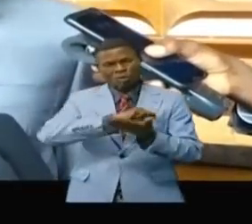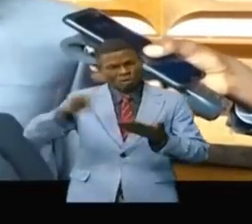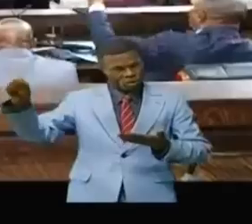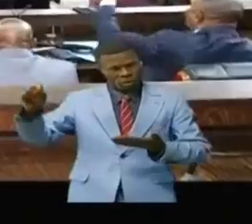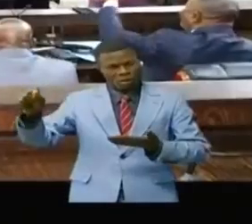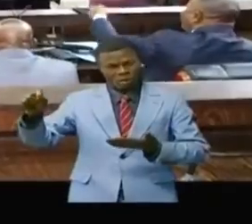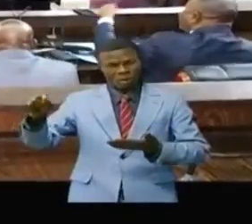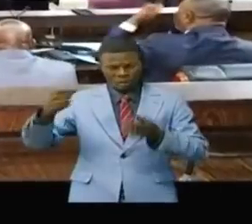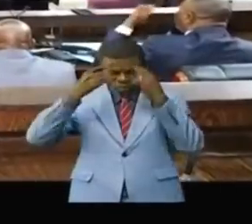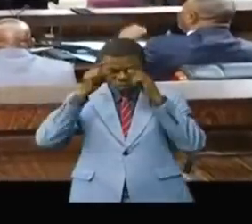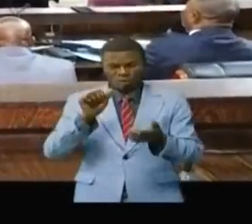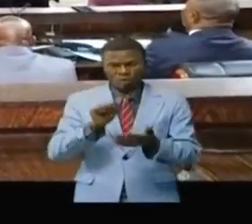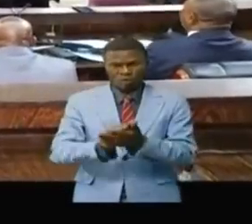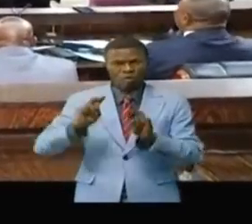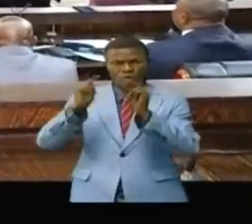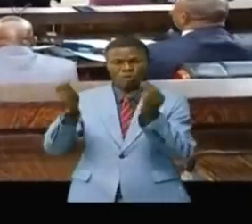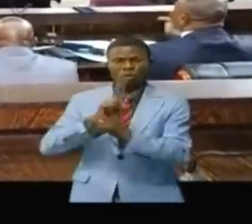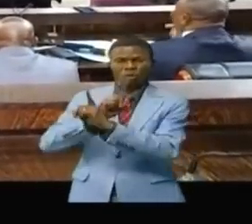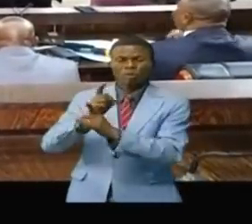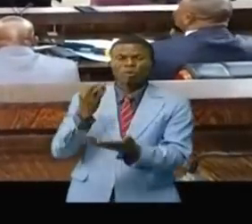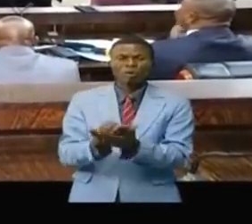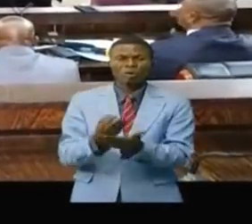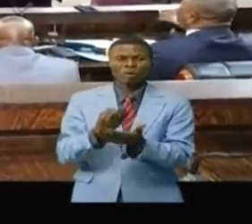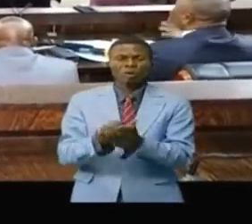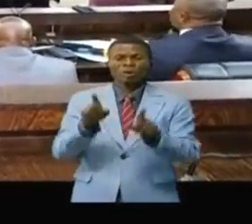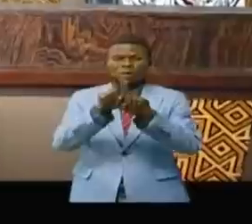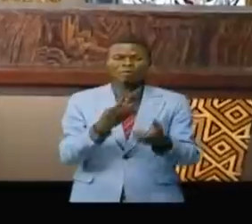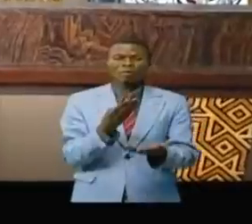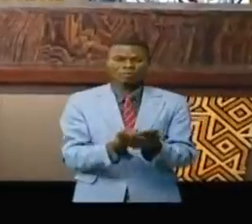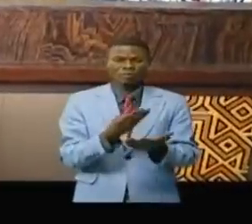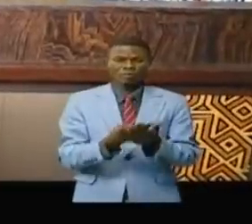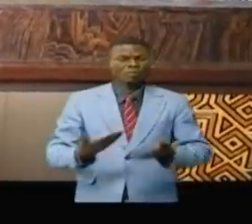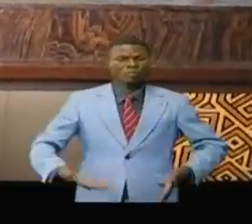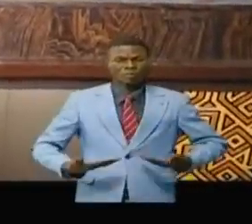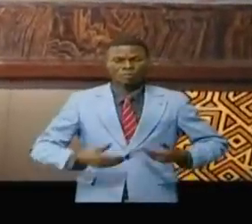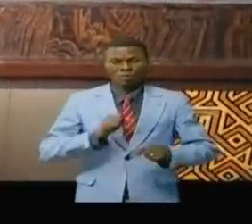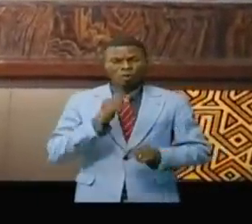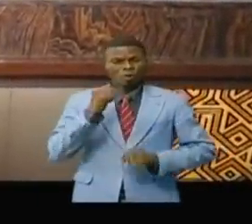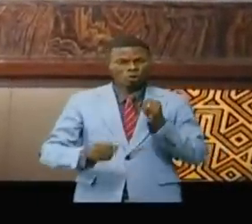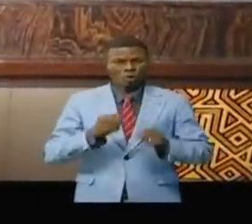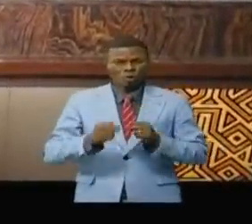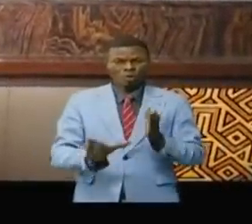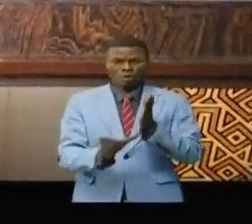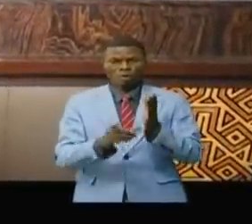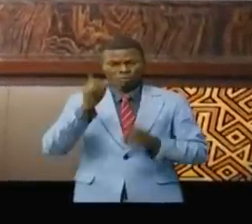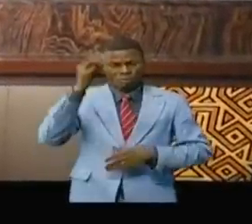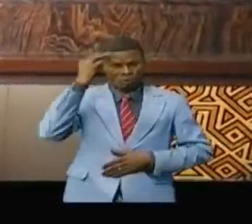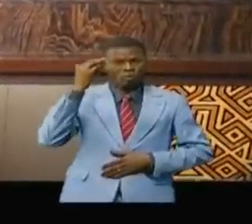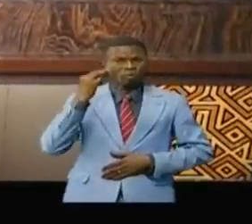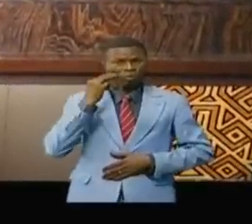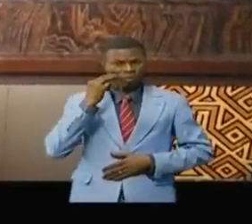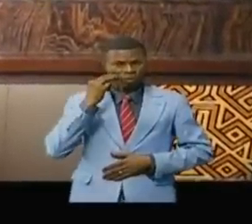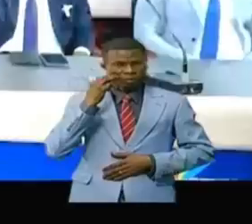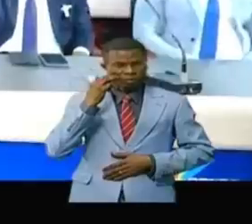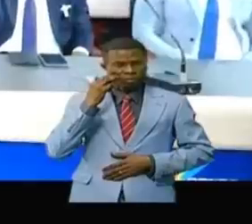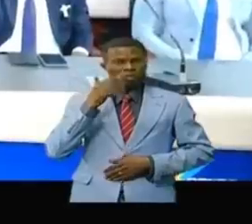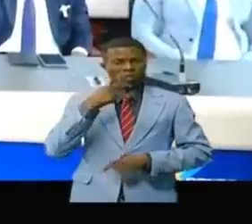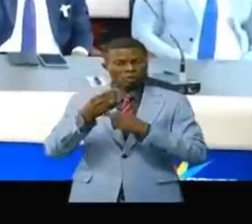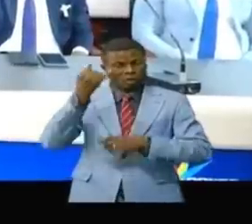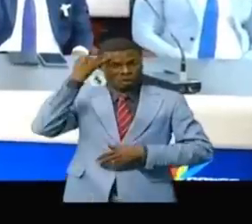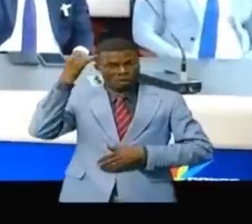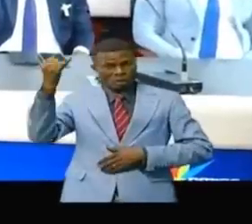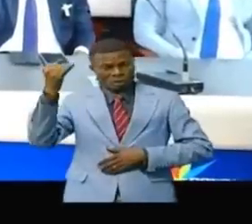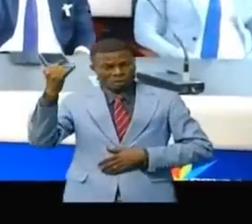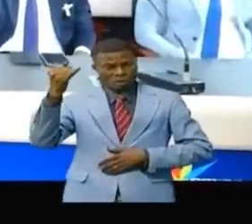allons conclure. L'intersyndicale des finances et du budget salue les efforts du vice-premier ministre allant dans le sens